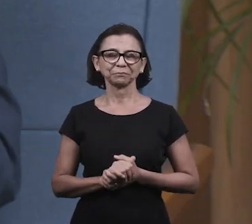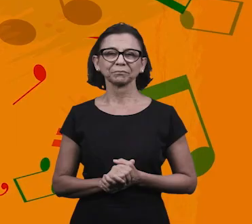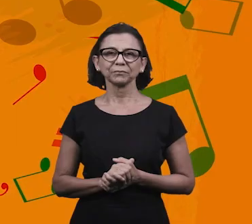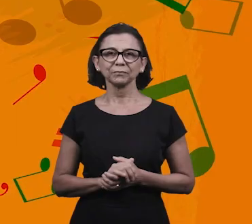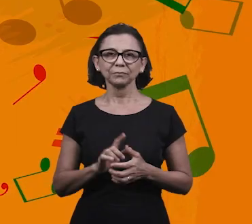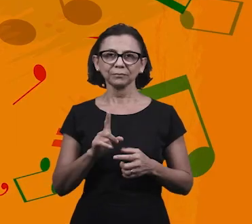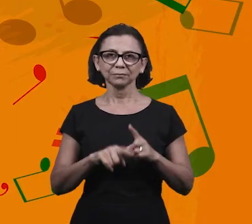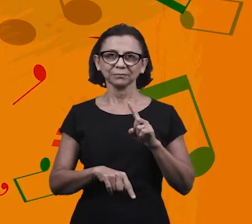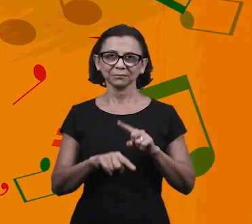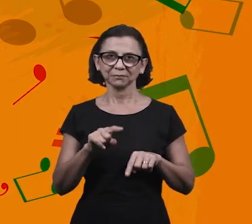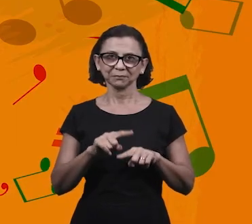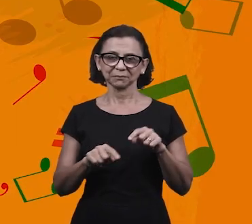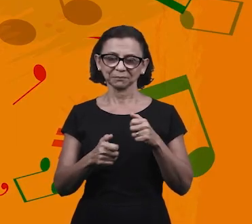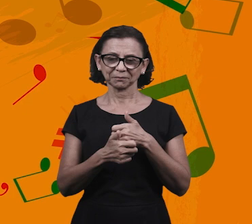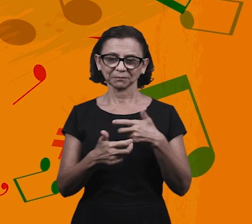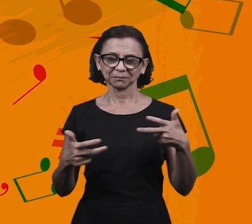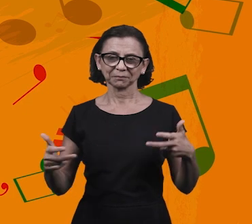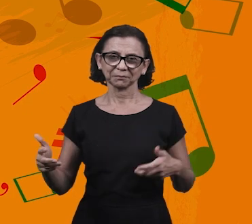apprendre.